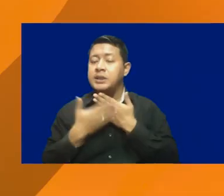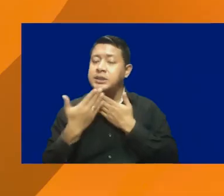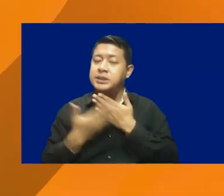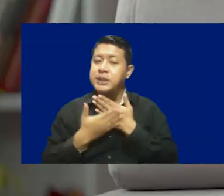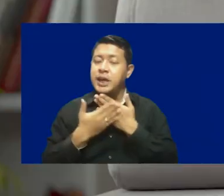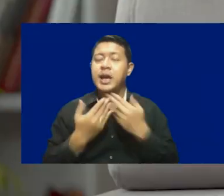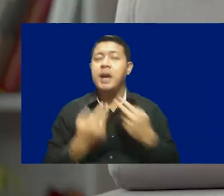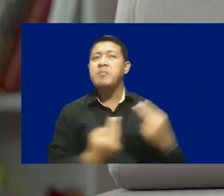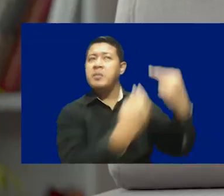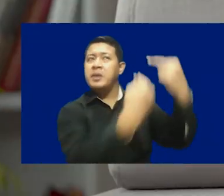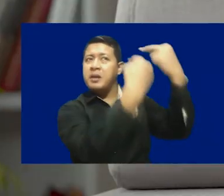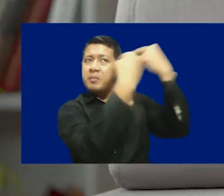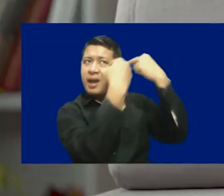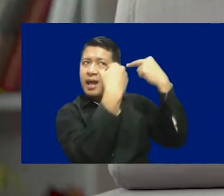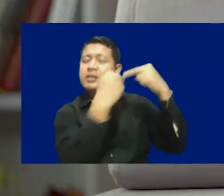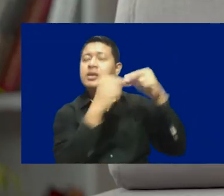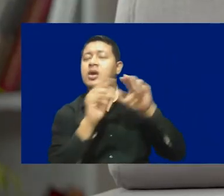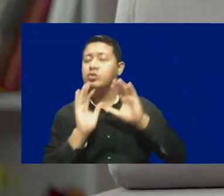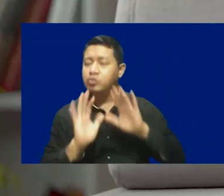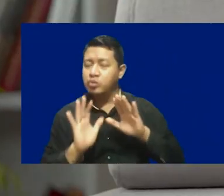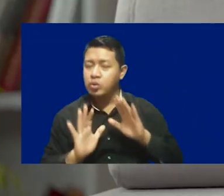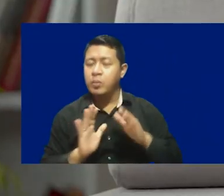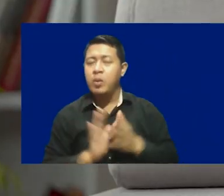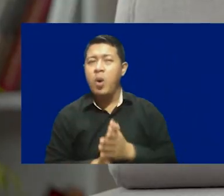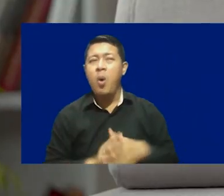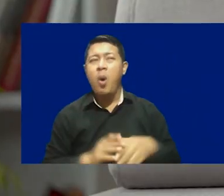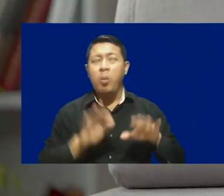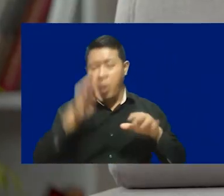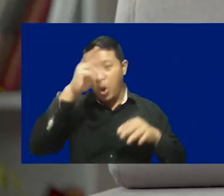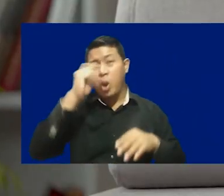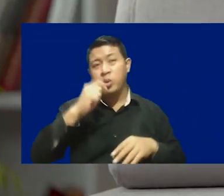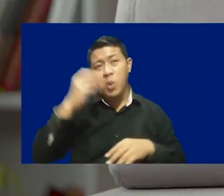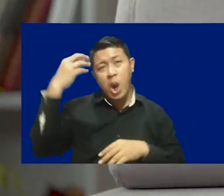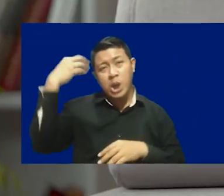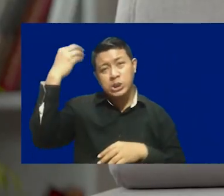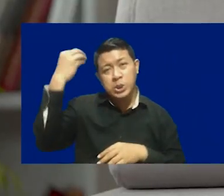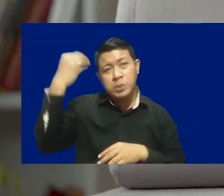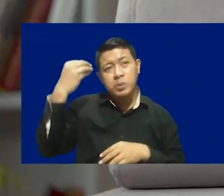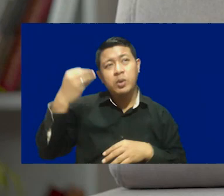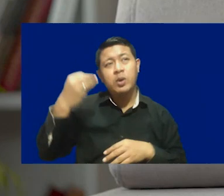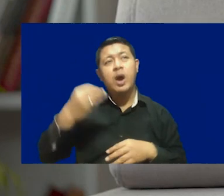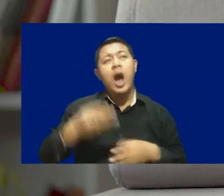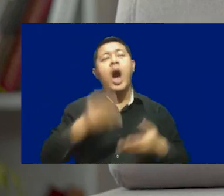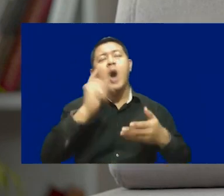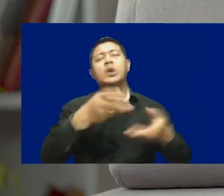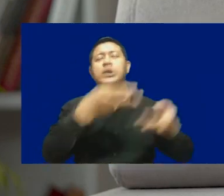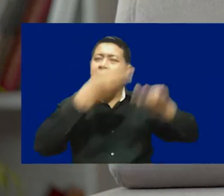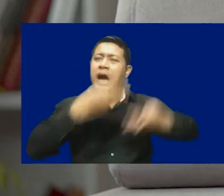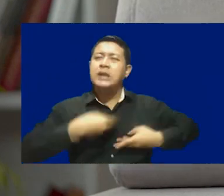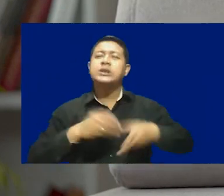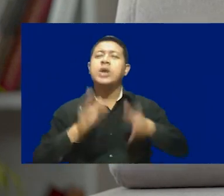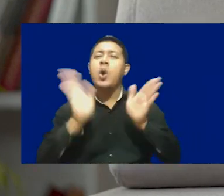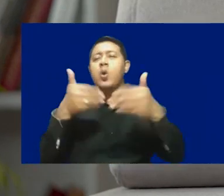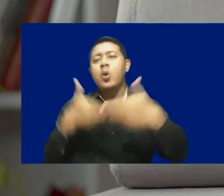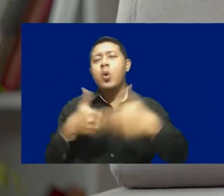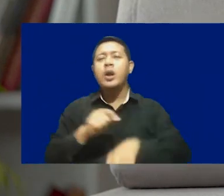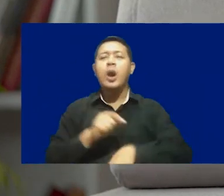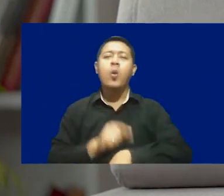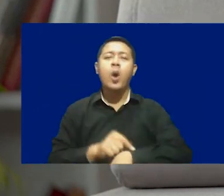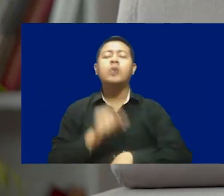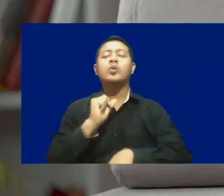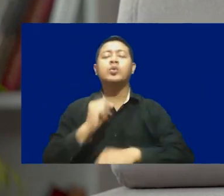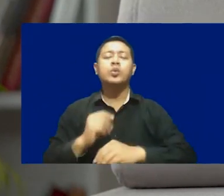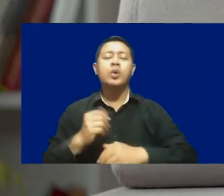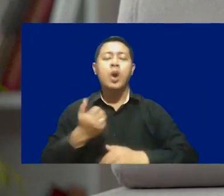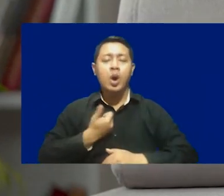memberikan kasih sayang, memberikan perhatian yang cukup. Sesibuk-sibuknya orang tua, beri ruang dan